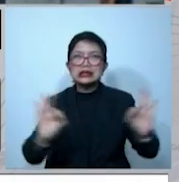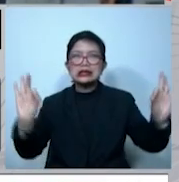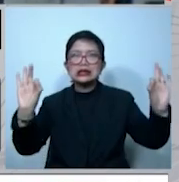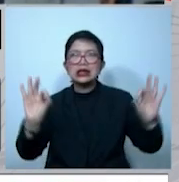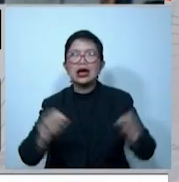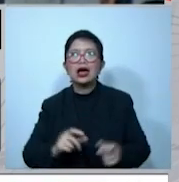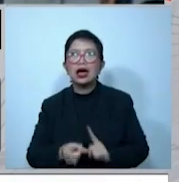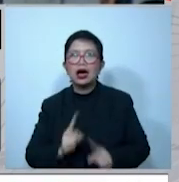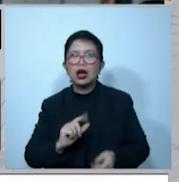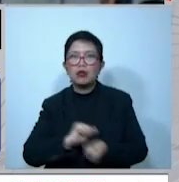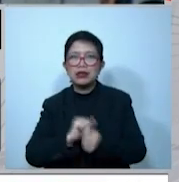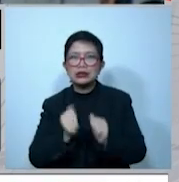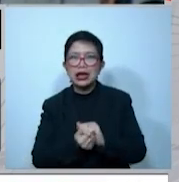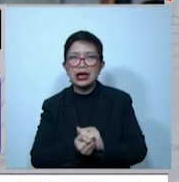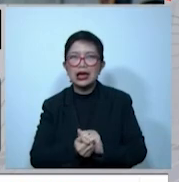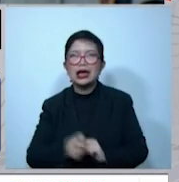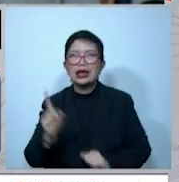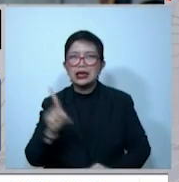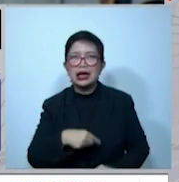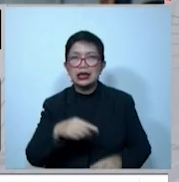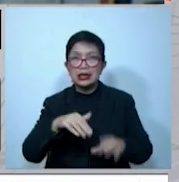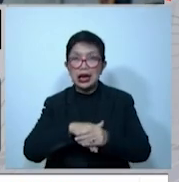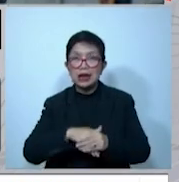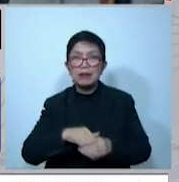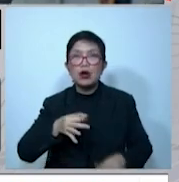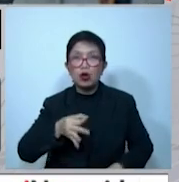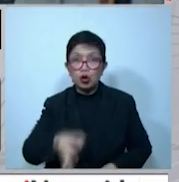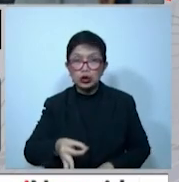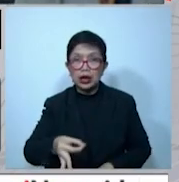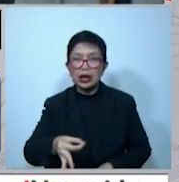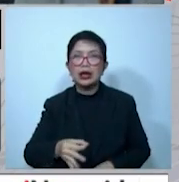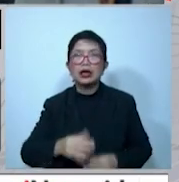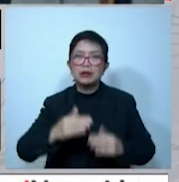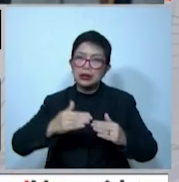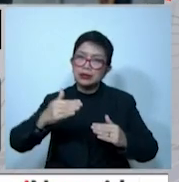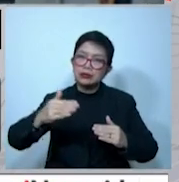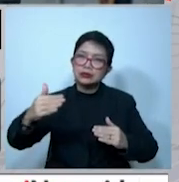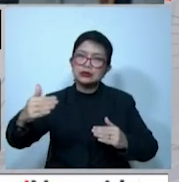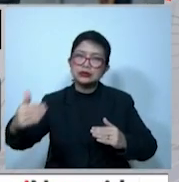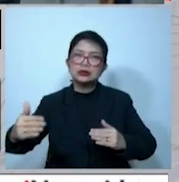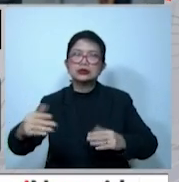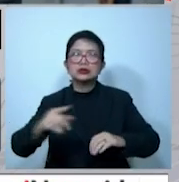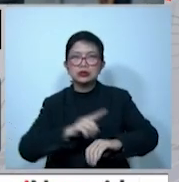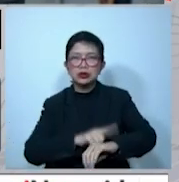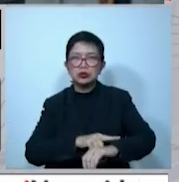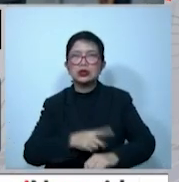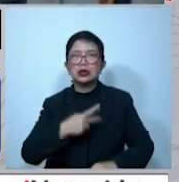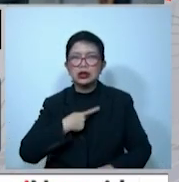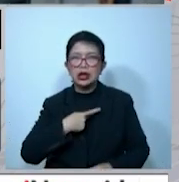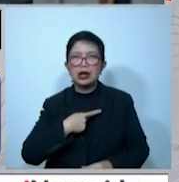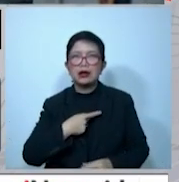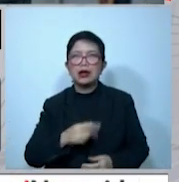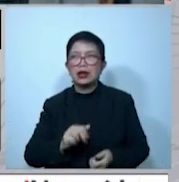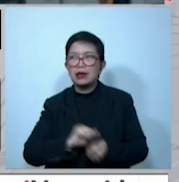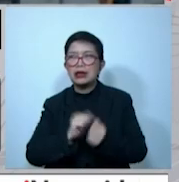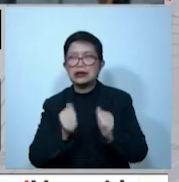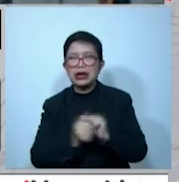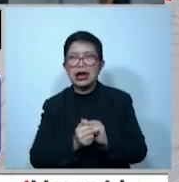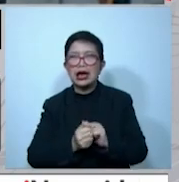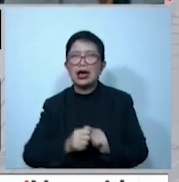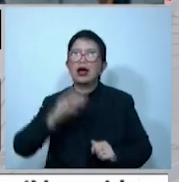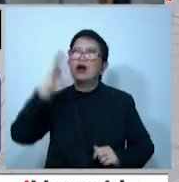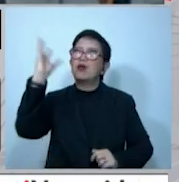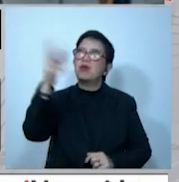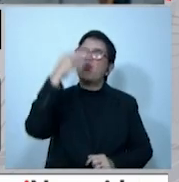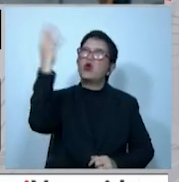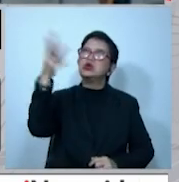Kalau problemnya dari dalam kota saja, maka konsisten tiap waktu. Ya, kita punya masalah polusi. Karena itu kita kerjakan dengan